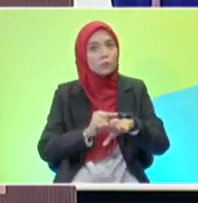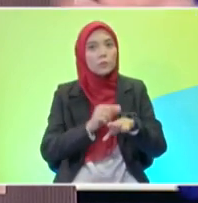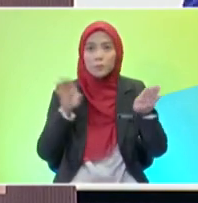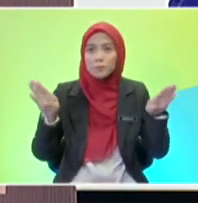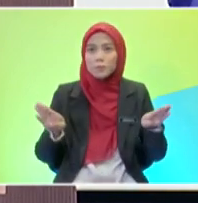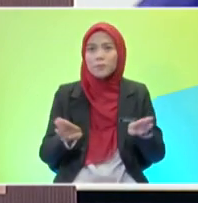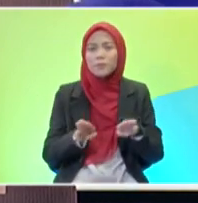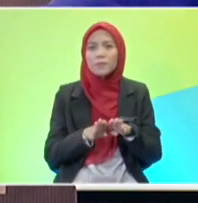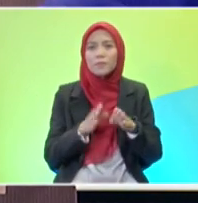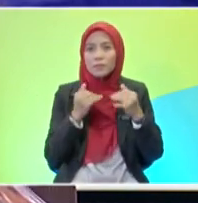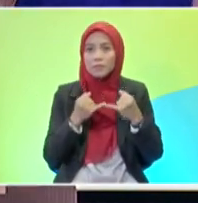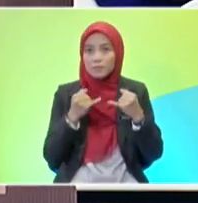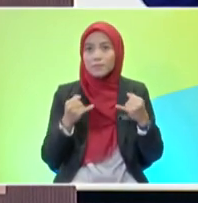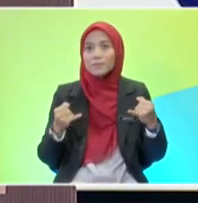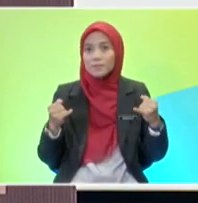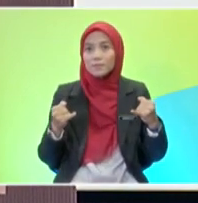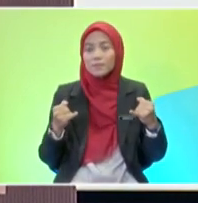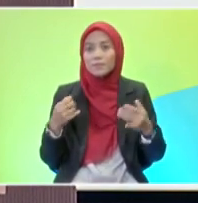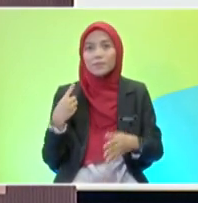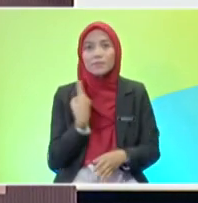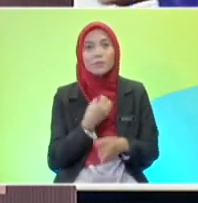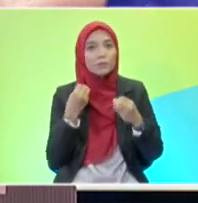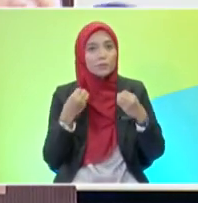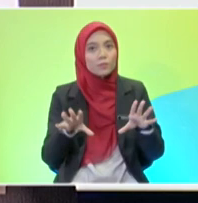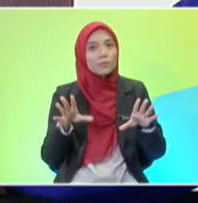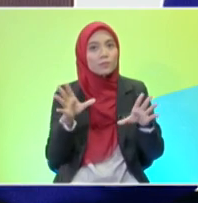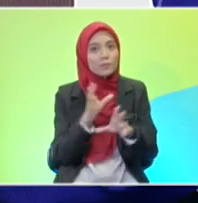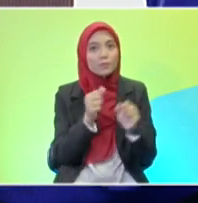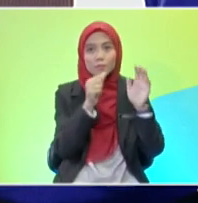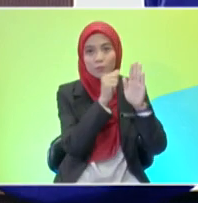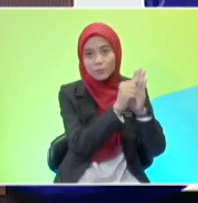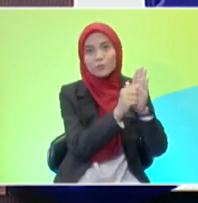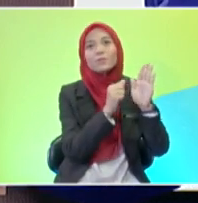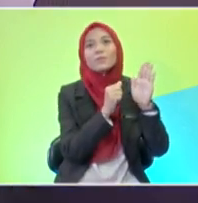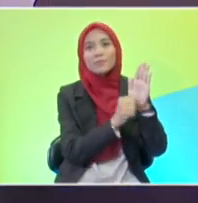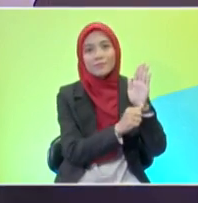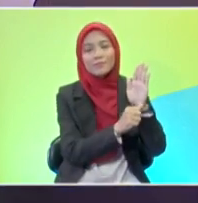jenis Silet tadi kita sudah dapat oh kiranya